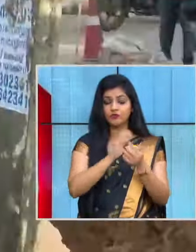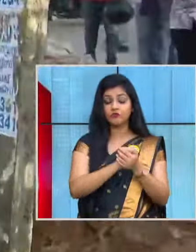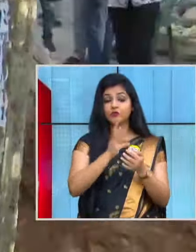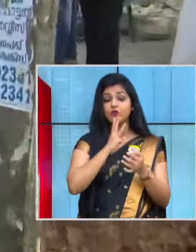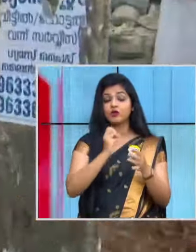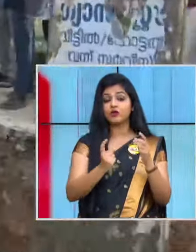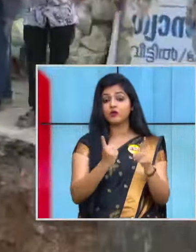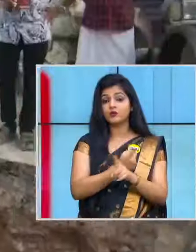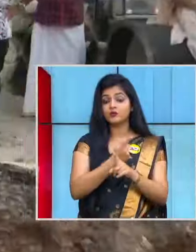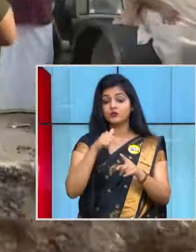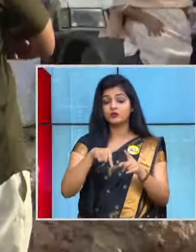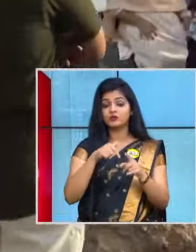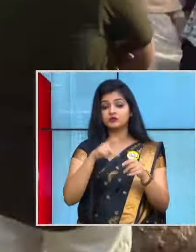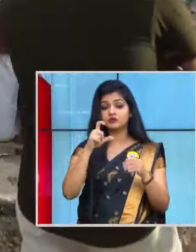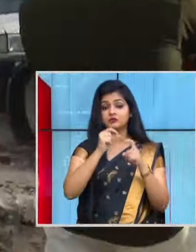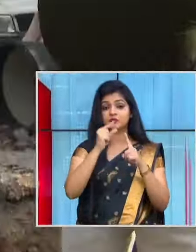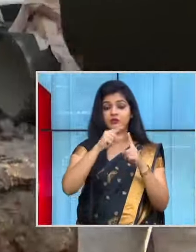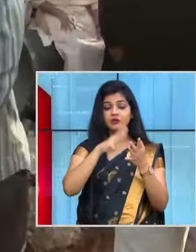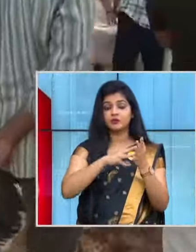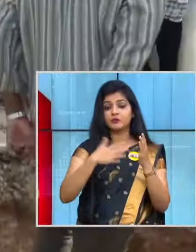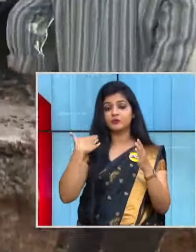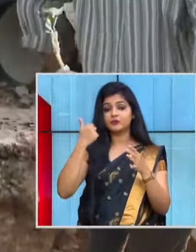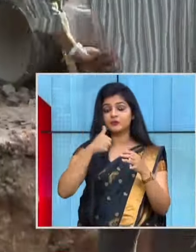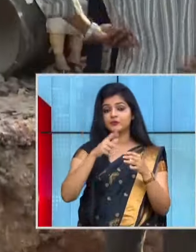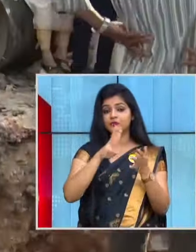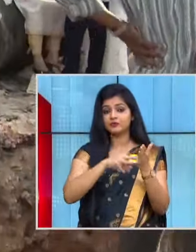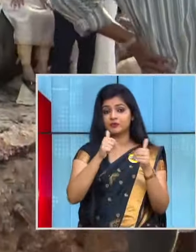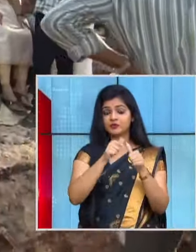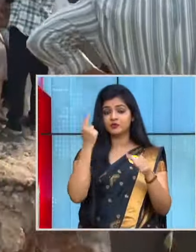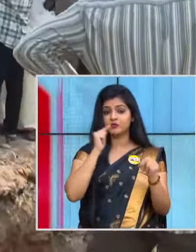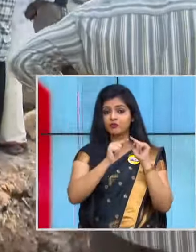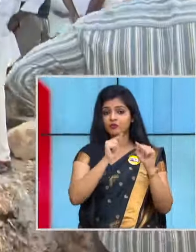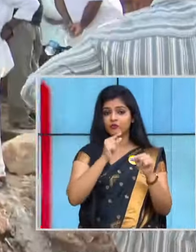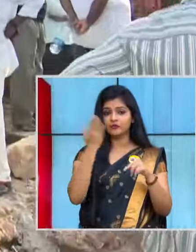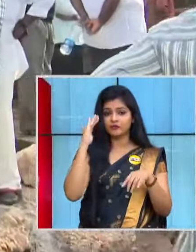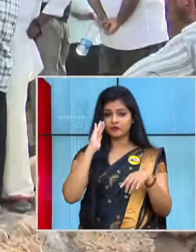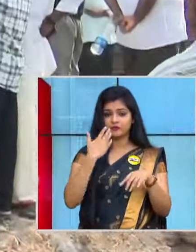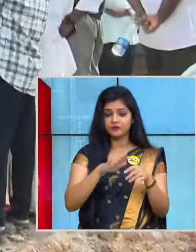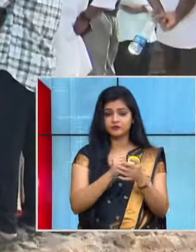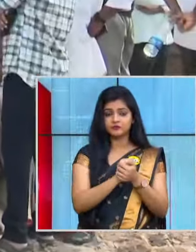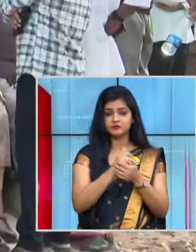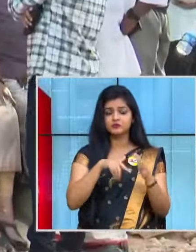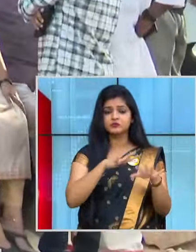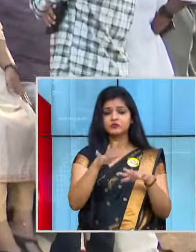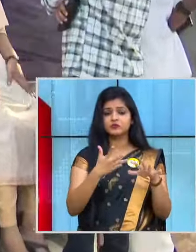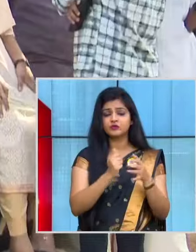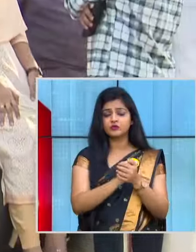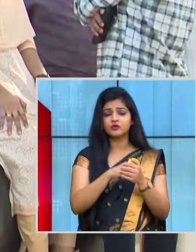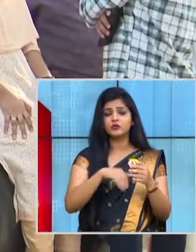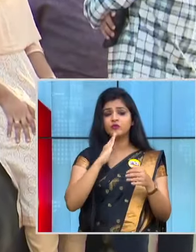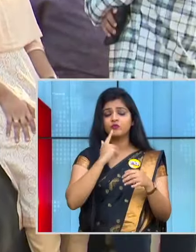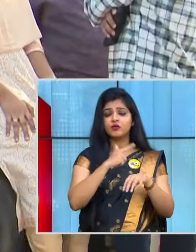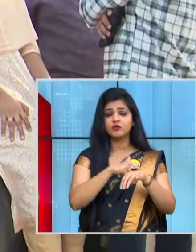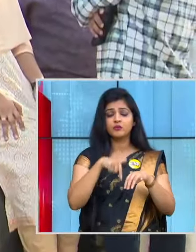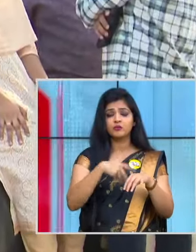വകുപ്പിനെതിരെ CPM MLA വി കെ പ്രശാന്ത് തന്നെ ഉയർത്തിയ വിമർശനം നേരത്തെ നമ്മൾ കേട്ടു. എന്താണ് സാഹചര്യം? എപ്പോഴേക്ക്